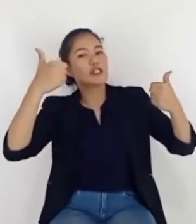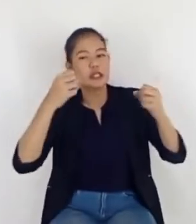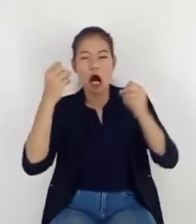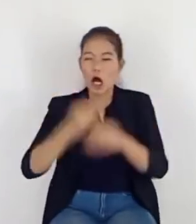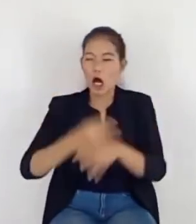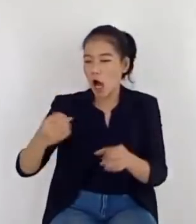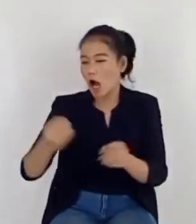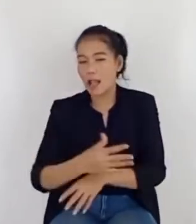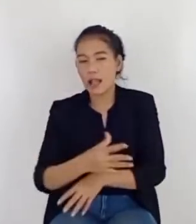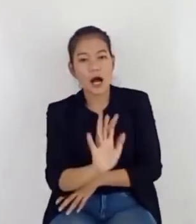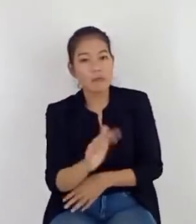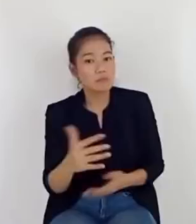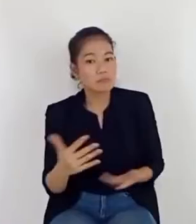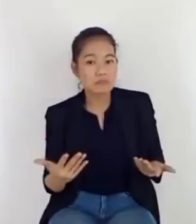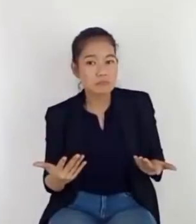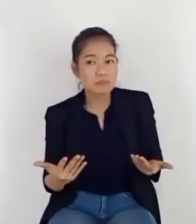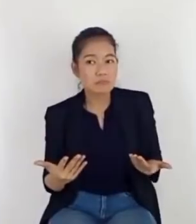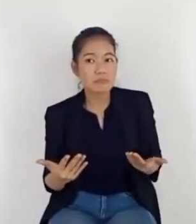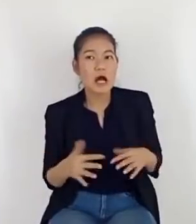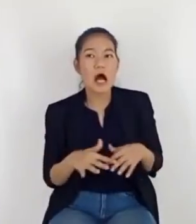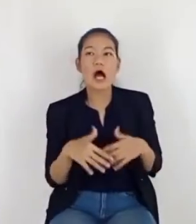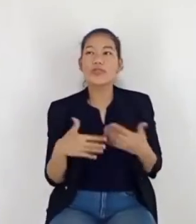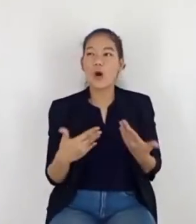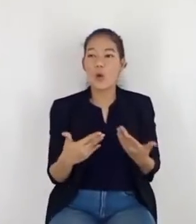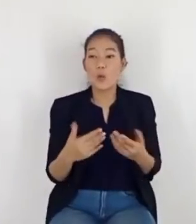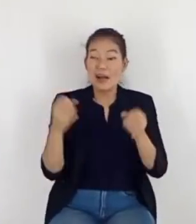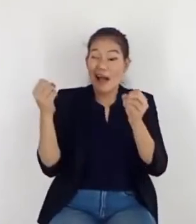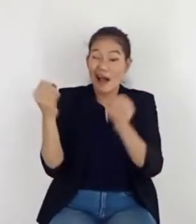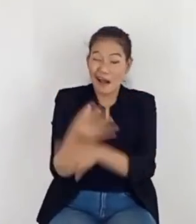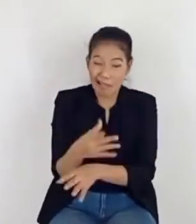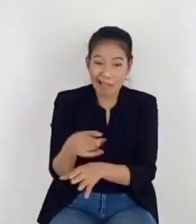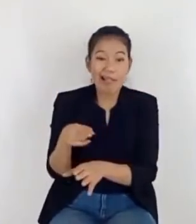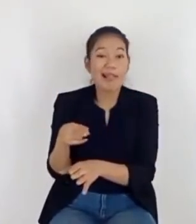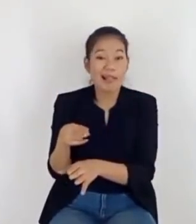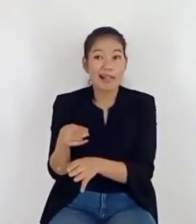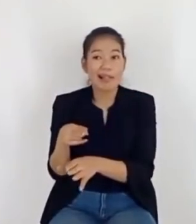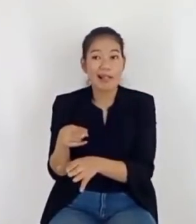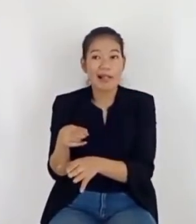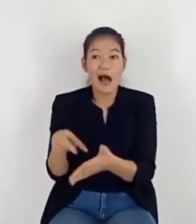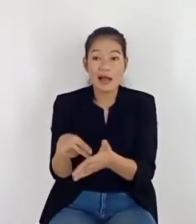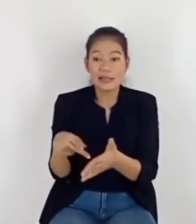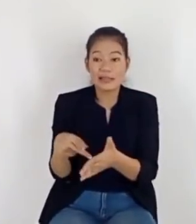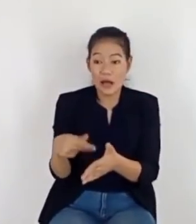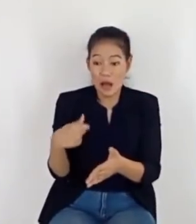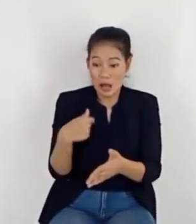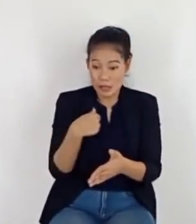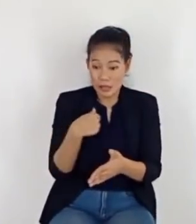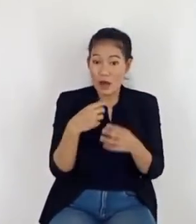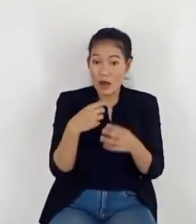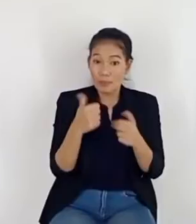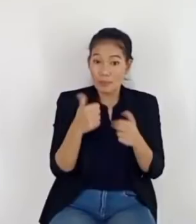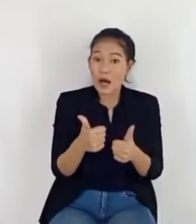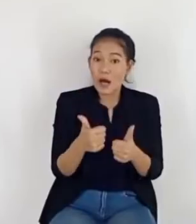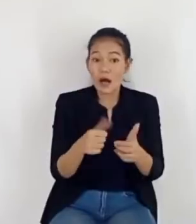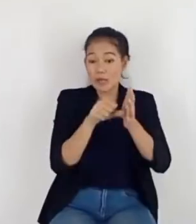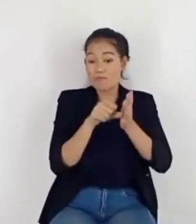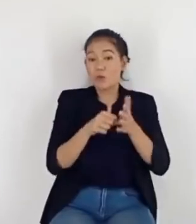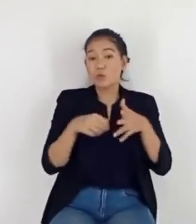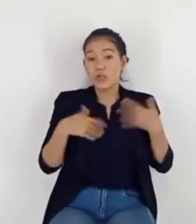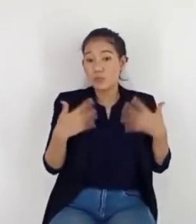kegagalan? Atau ketika kegagalan, masih bisakah kita dihibur?